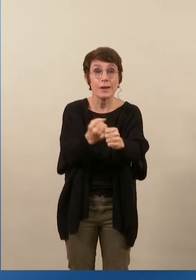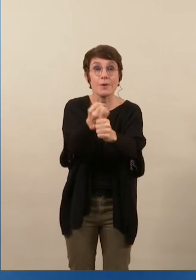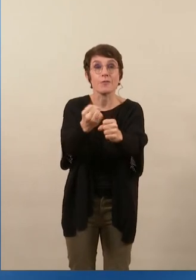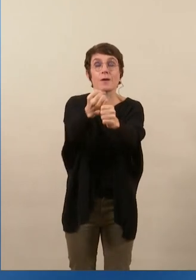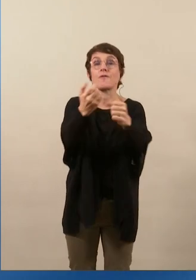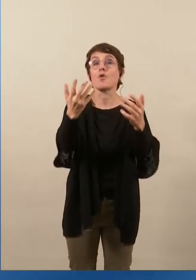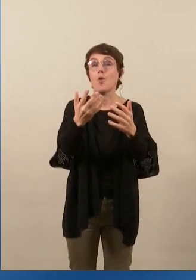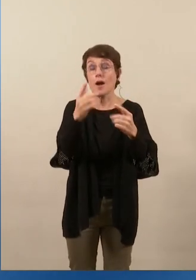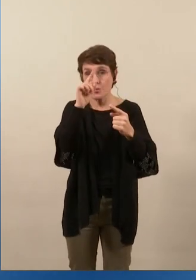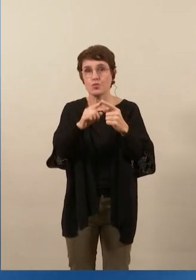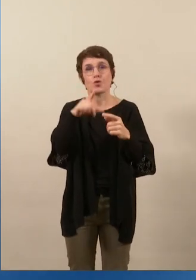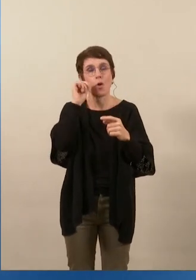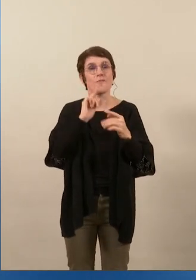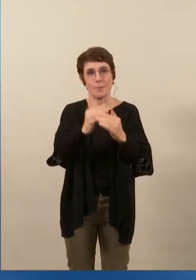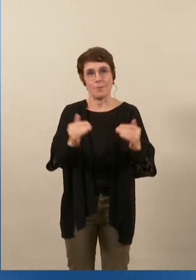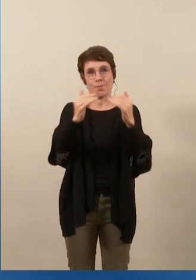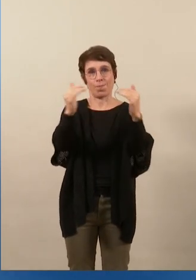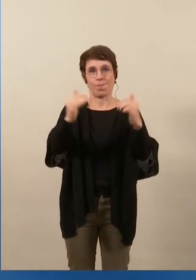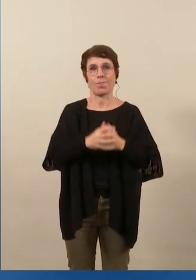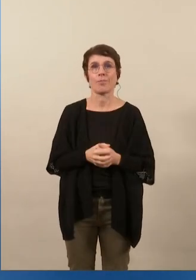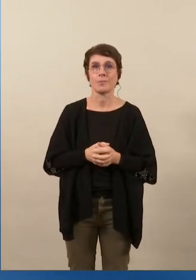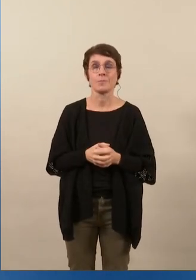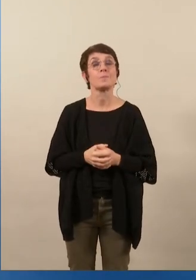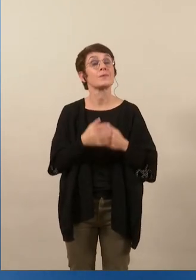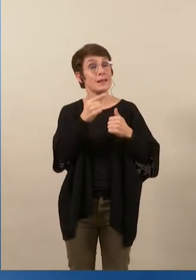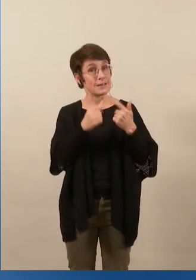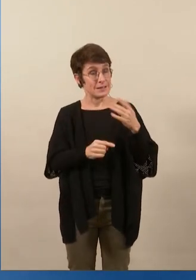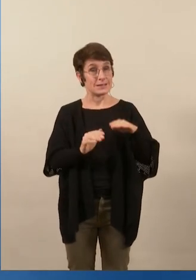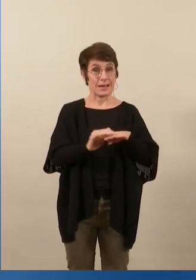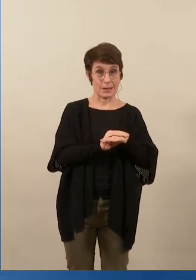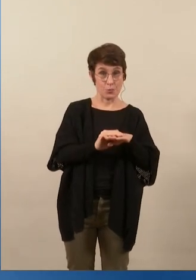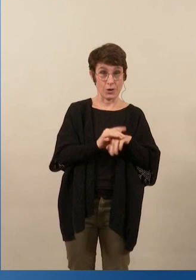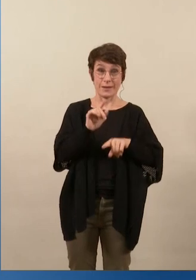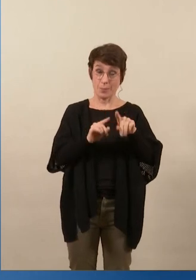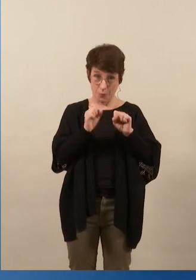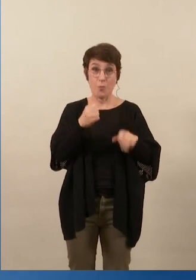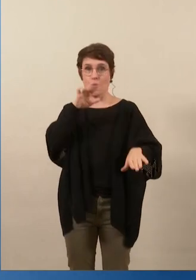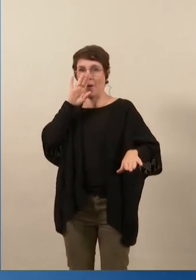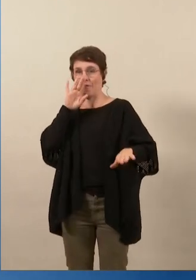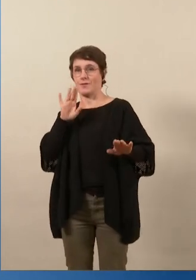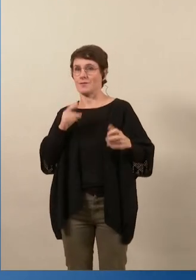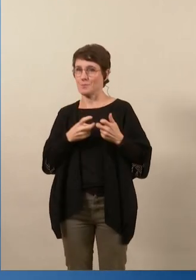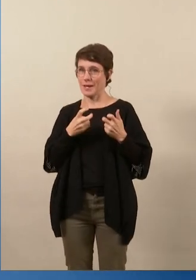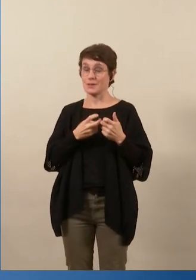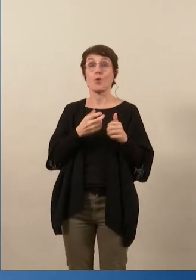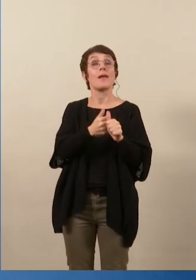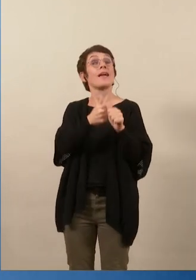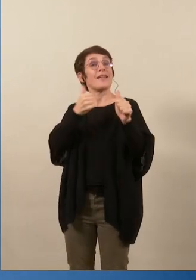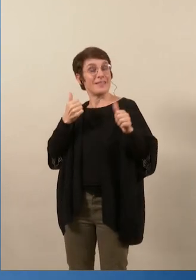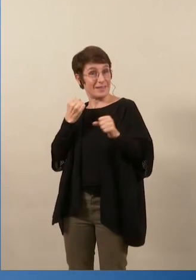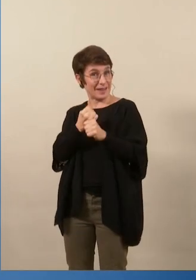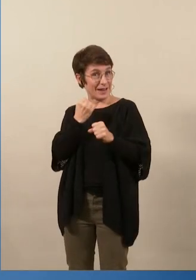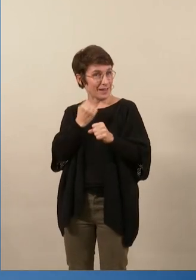l'égalité femme-homme en effet certaines politiques peuvent être à double tranchant ainsi si le télétravail peut aider à